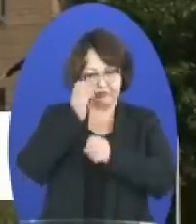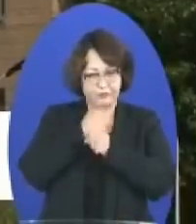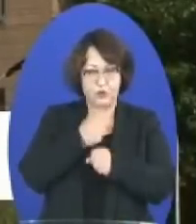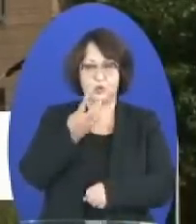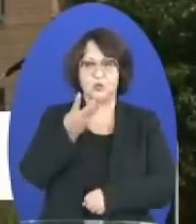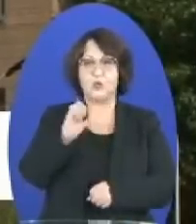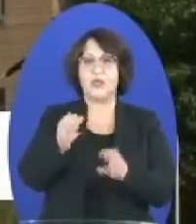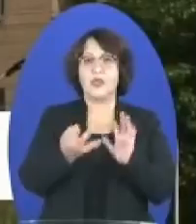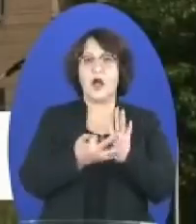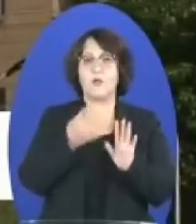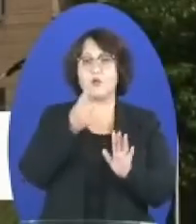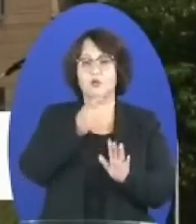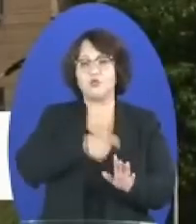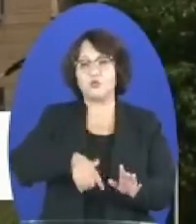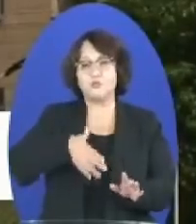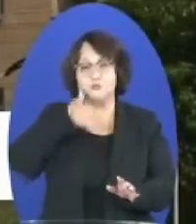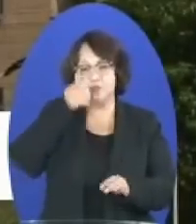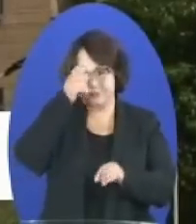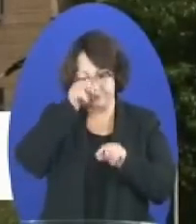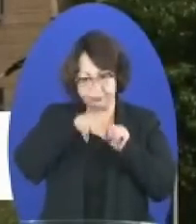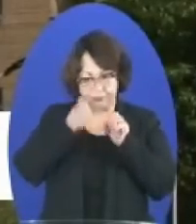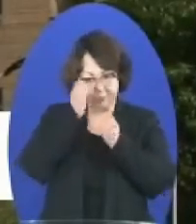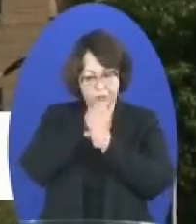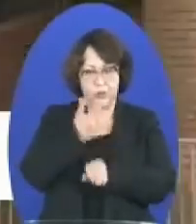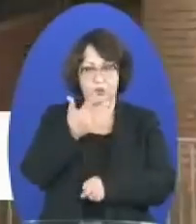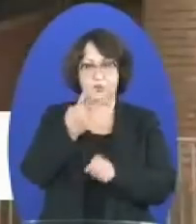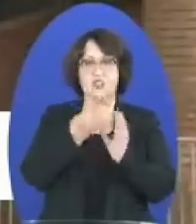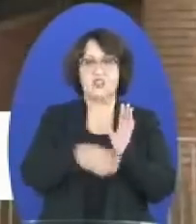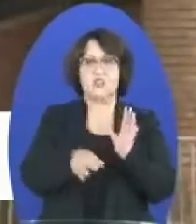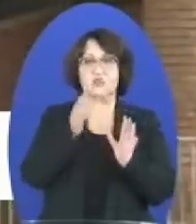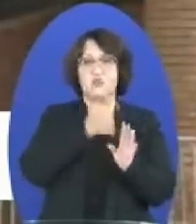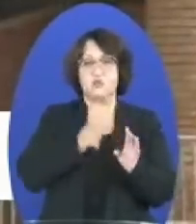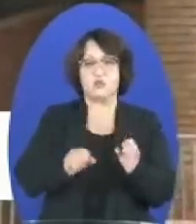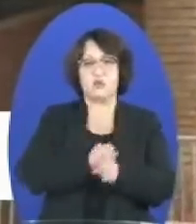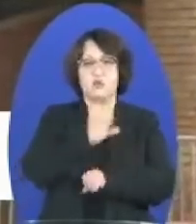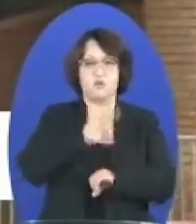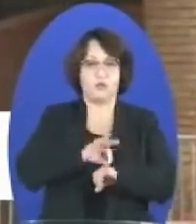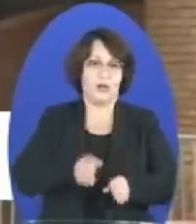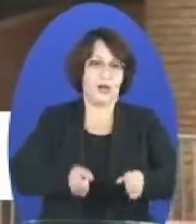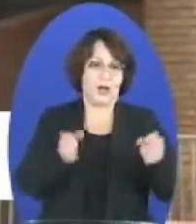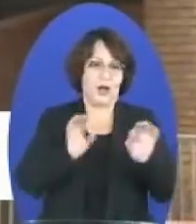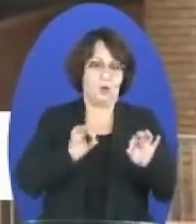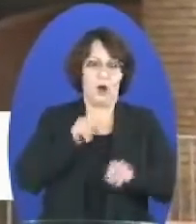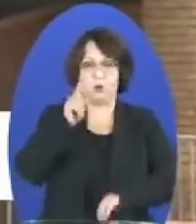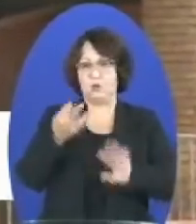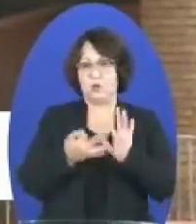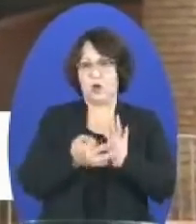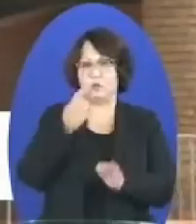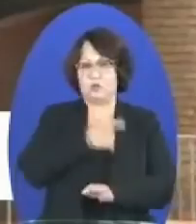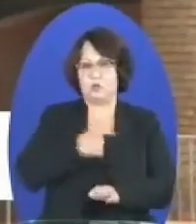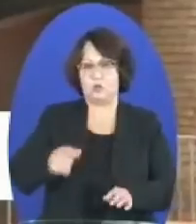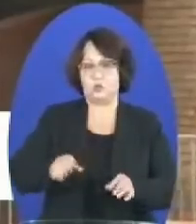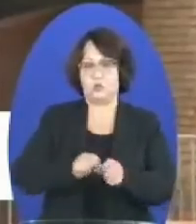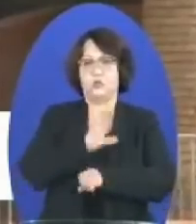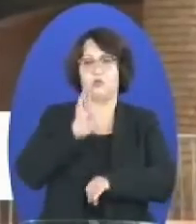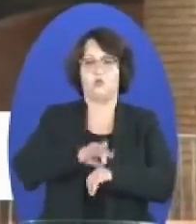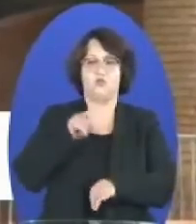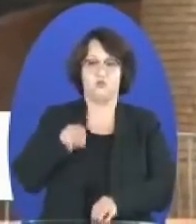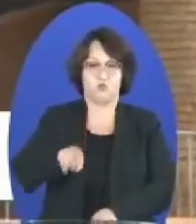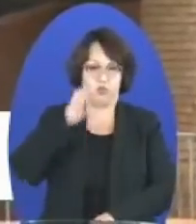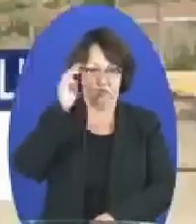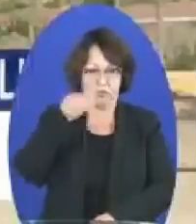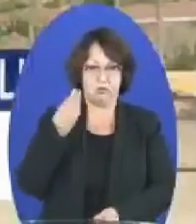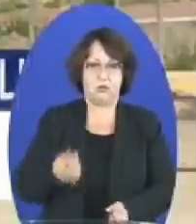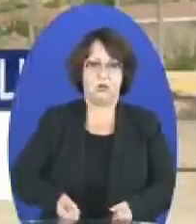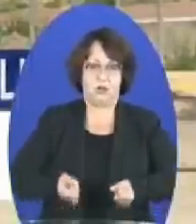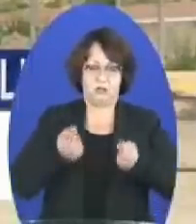408 хүнээс сорцсон шинжилгээ хийхэд 390 хүний сорцсод коронавирус илрээгүй, харин 18 хүний шинжилгээнд коронавирус илэрлээ.